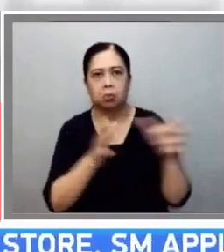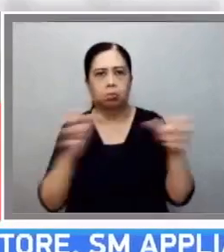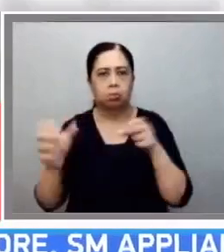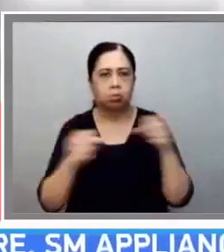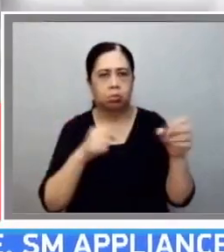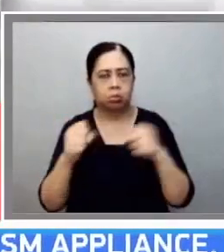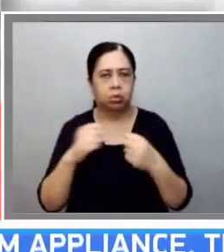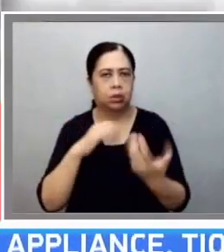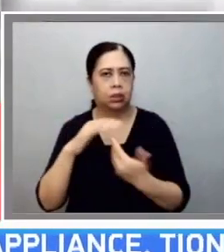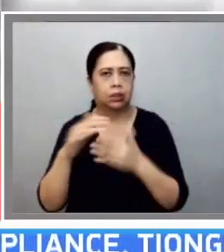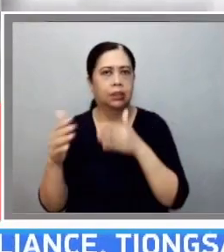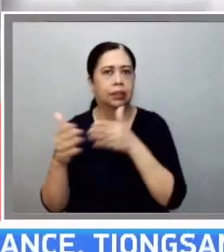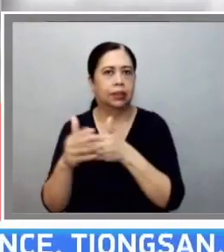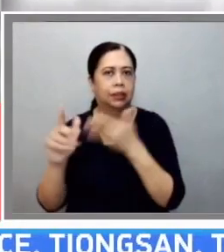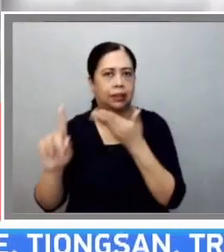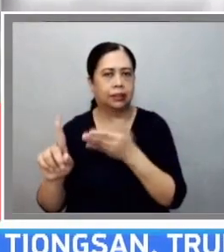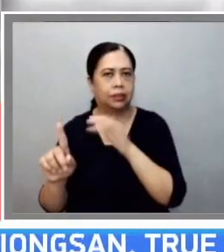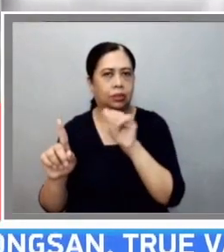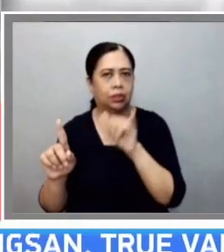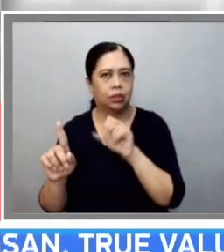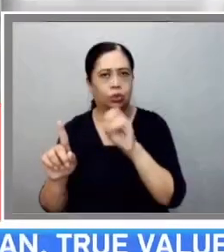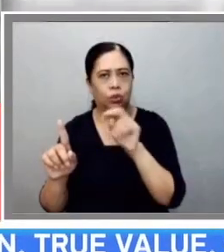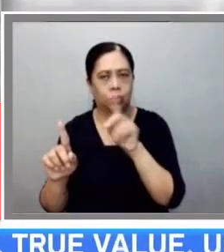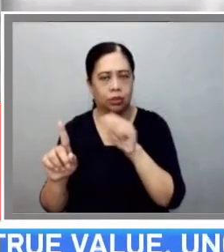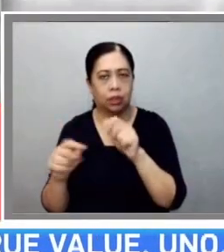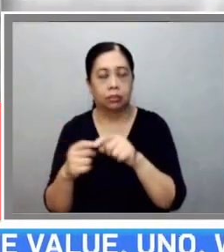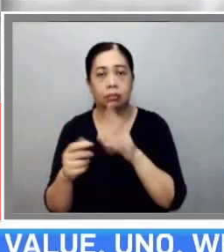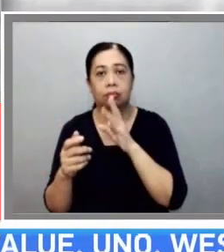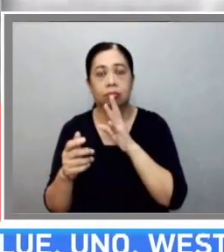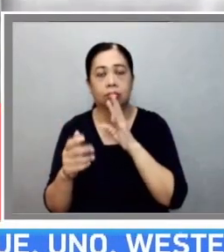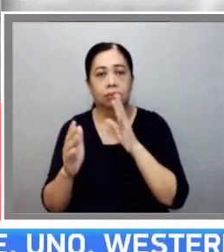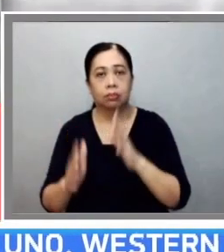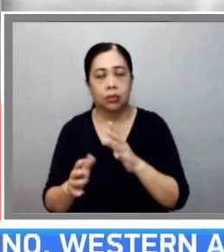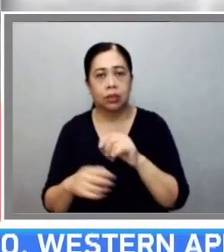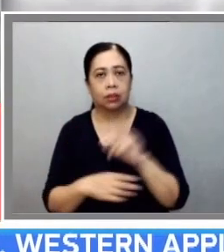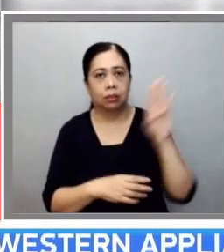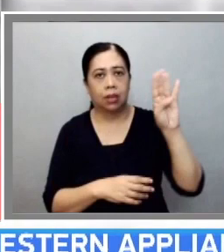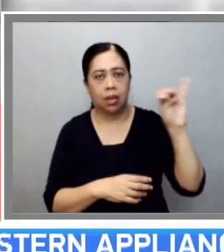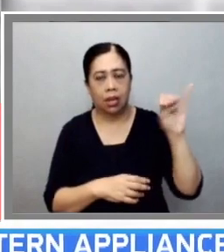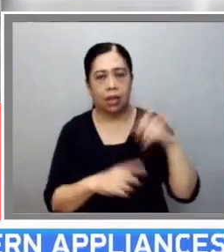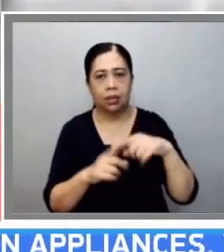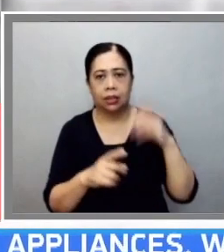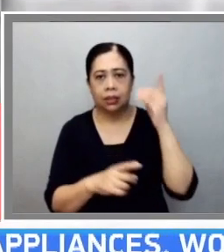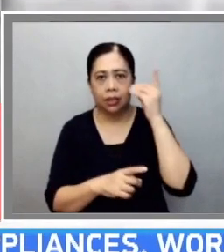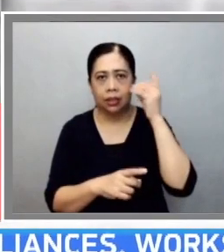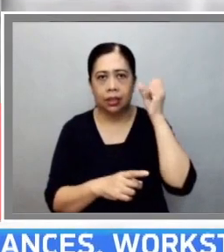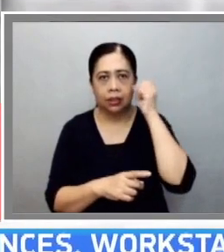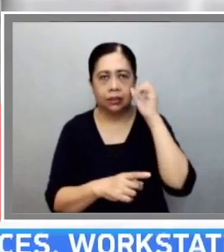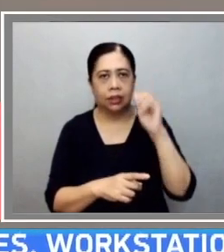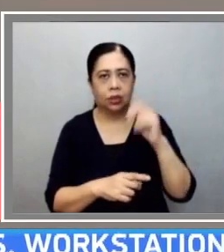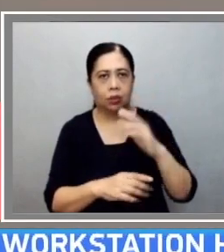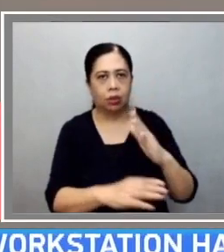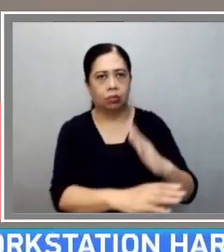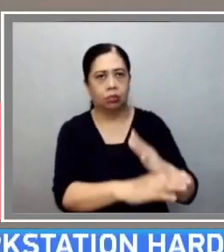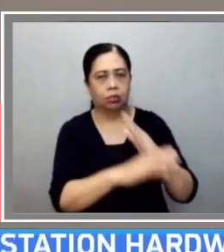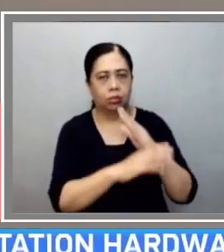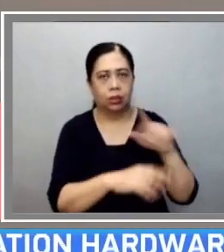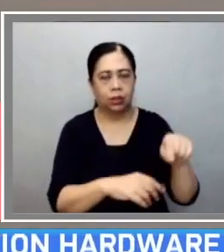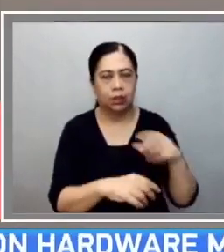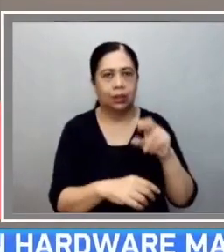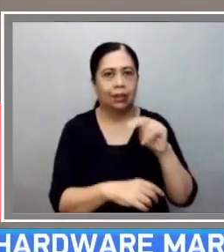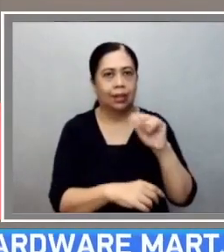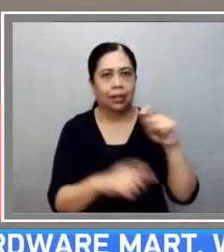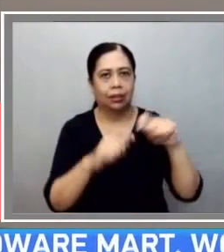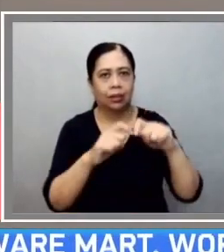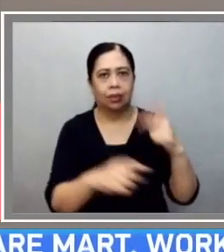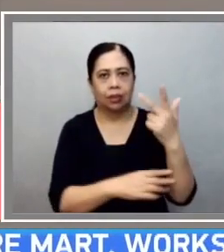kay Sonza. Ayon sa tagapagsalita ng Bureau of Immigration na si Dana Sandoval, naharang si Sonza sa NAIA Terminal 3 noong July